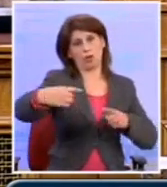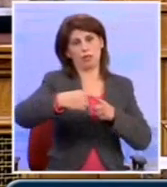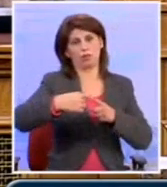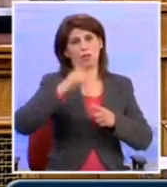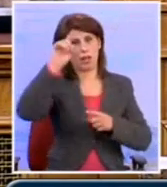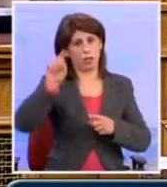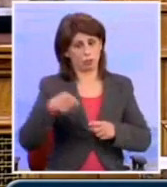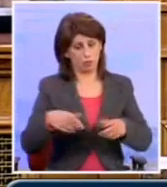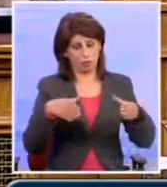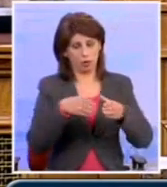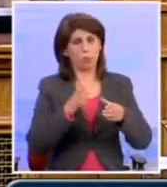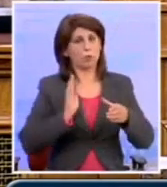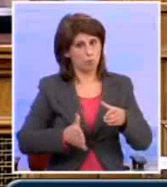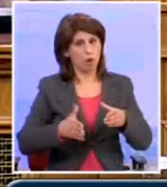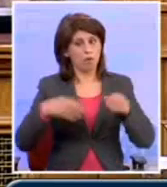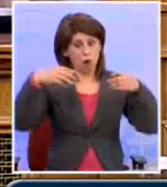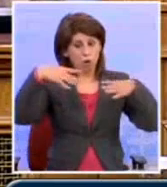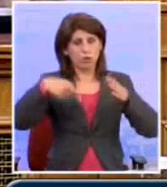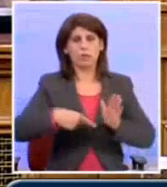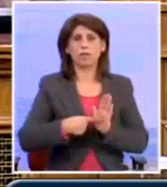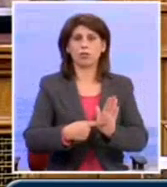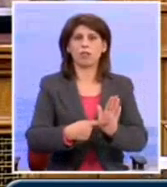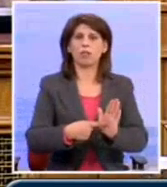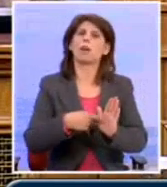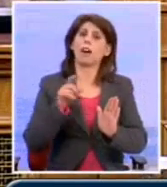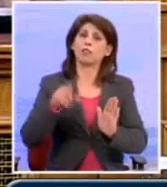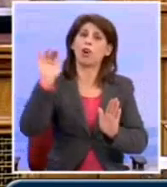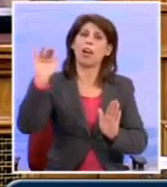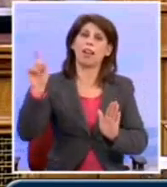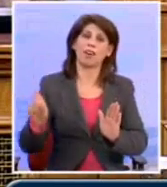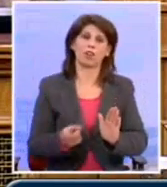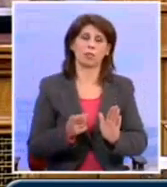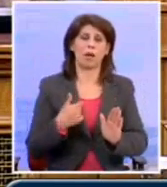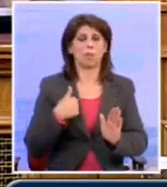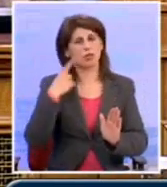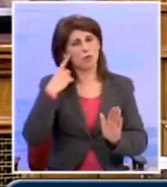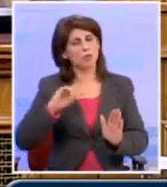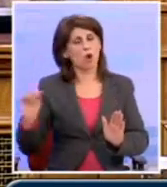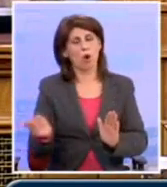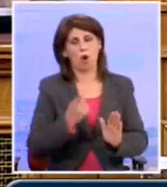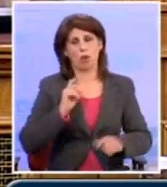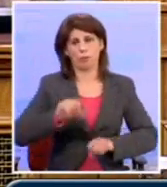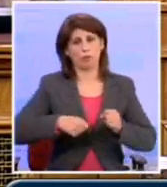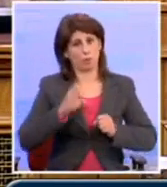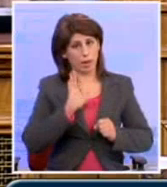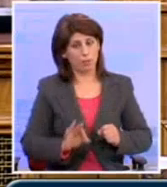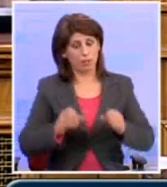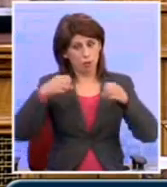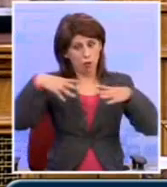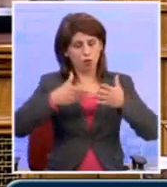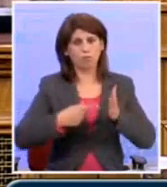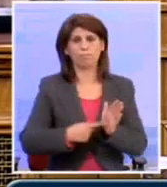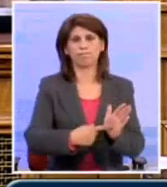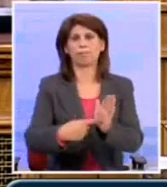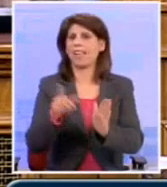Ερώτημα, η Επιτροπή αυτή μπορεί να ρίξει φως αυτό? Αυτό είναι το ερώτημα. Εμείς νομίζω ότι όλοι θα προσπαθήσουμε όντως να χυθεί φως αυτό. Αλλά δεν είναι